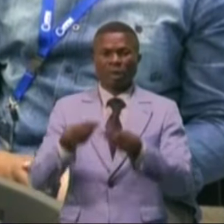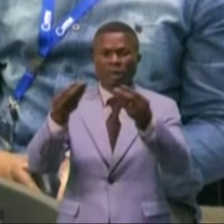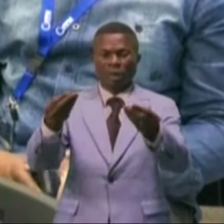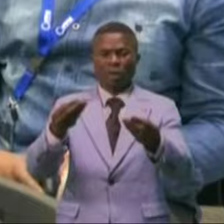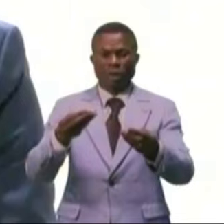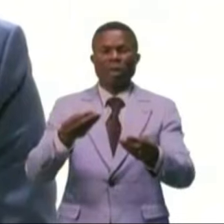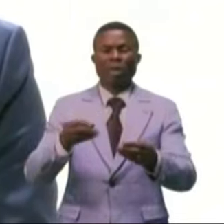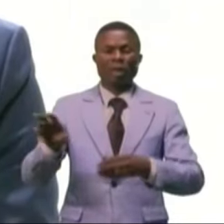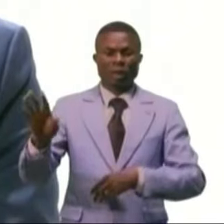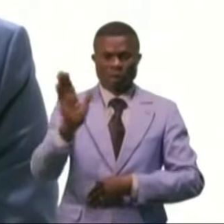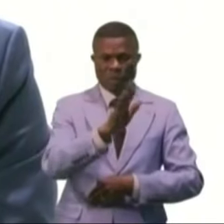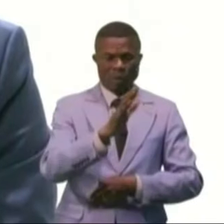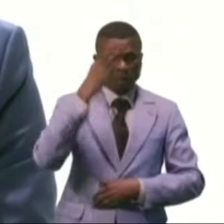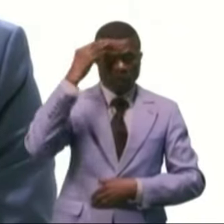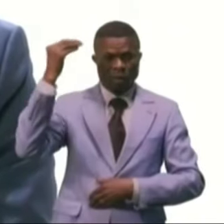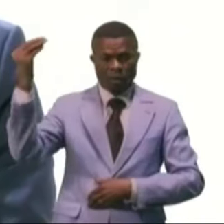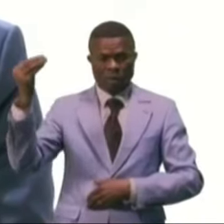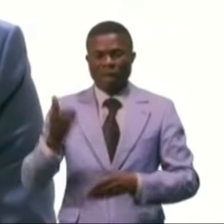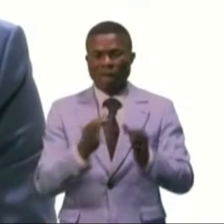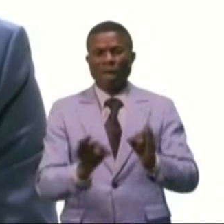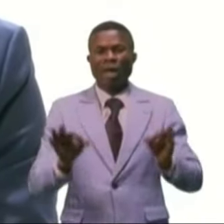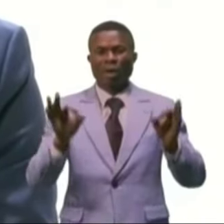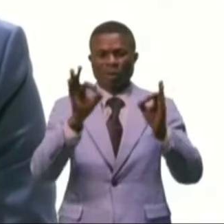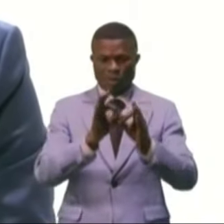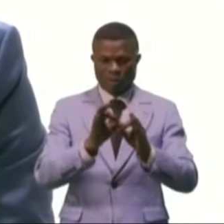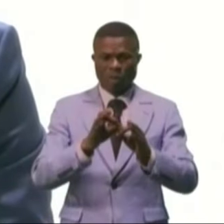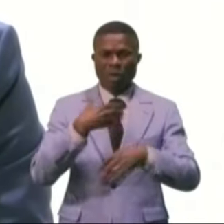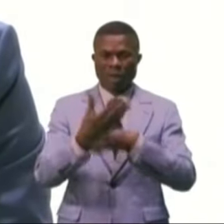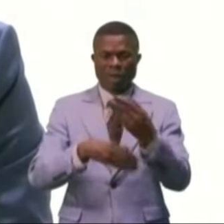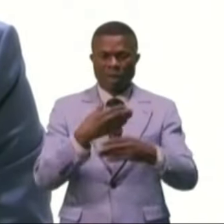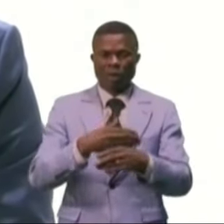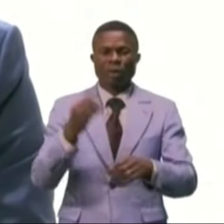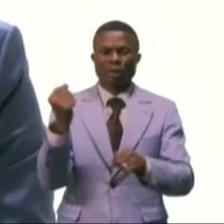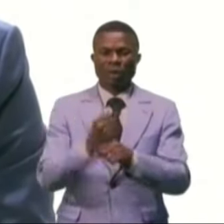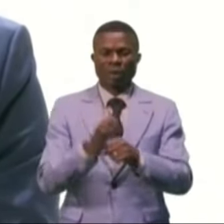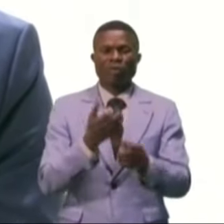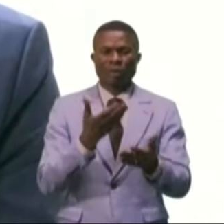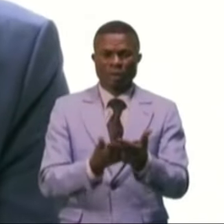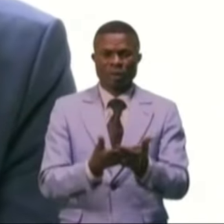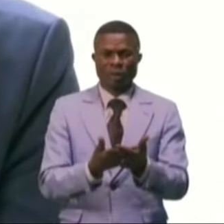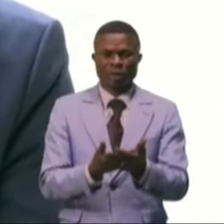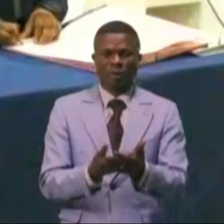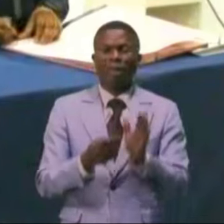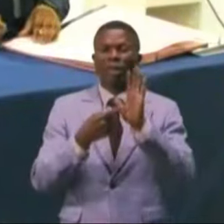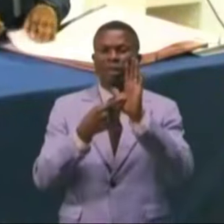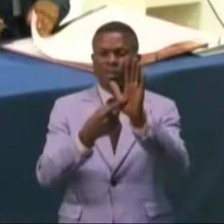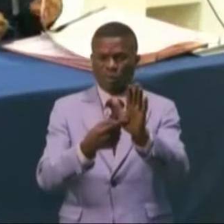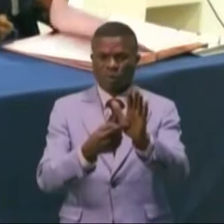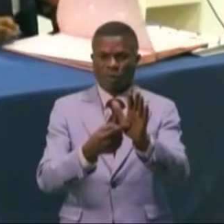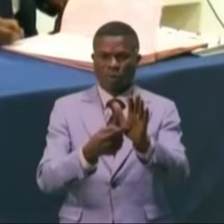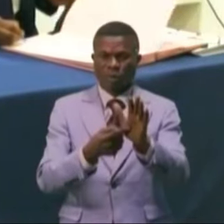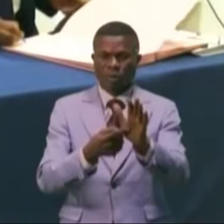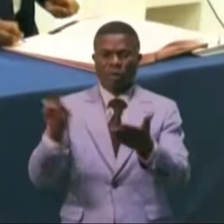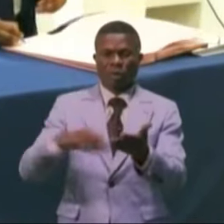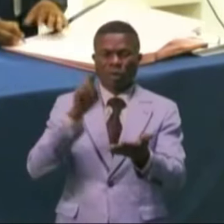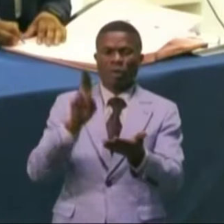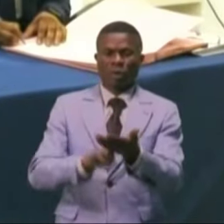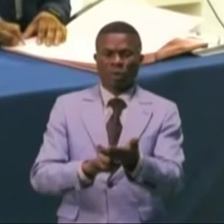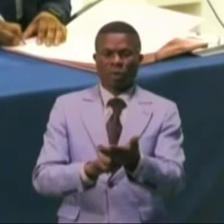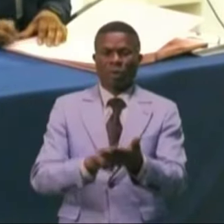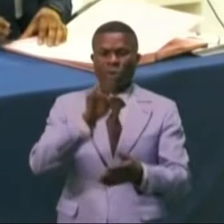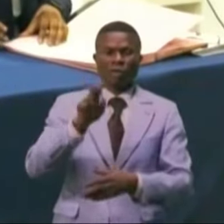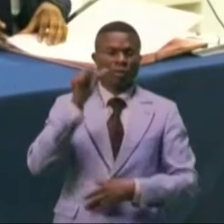service l'expertise nécessaire à l'accomplissement de leur mission. C'est ce qui justifie la signature ce